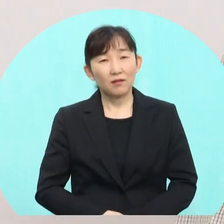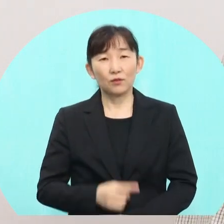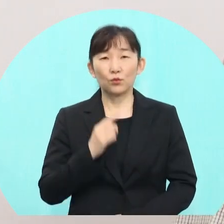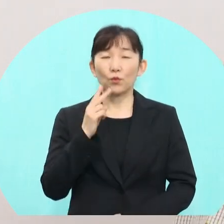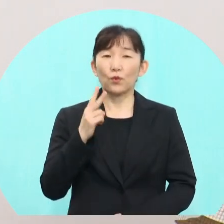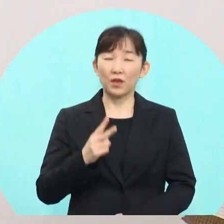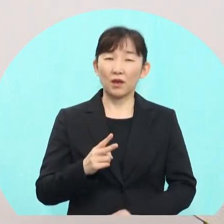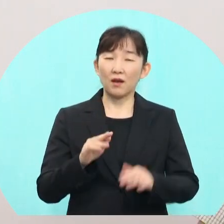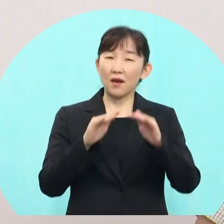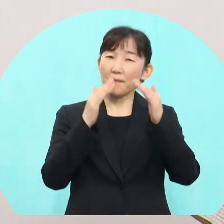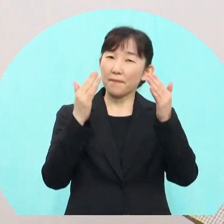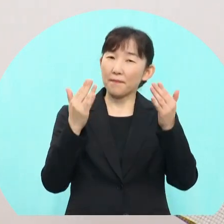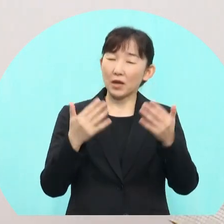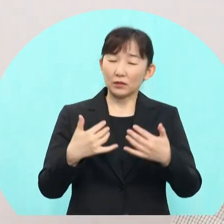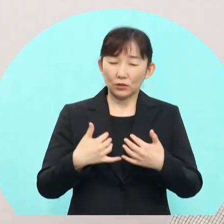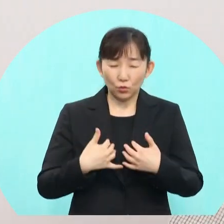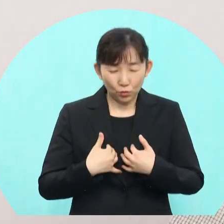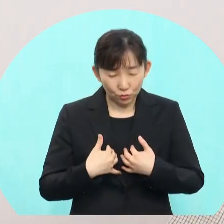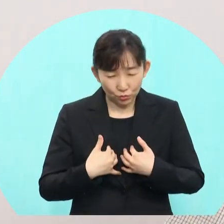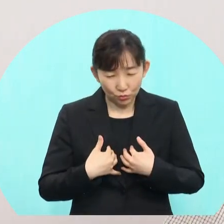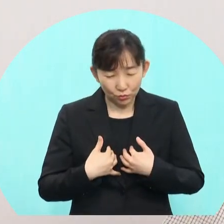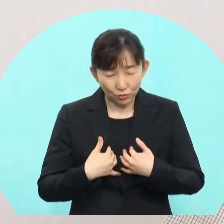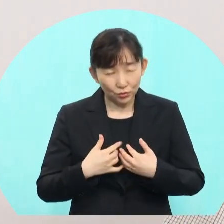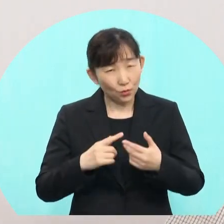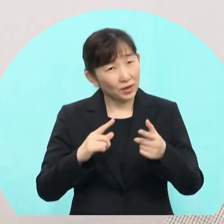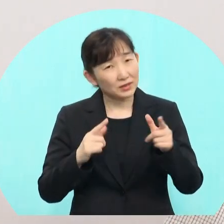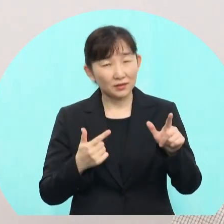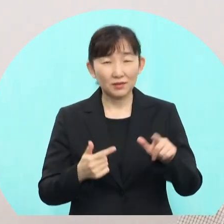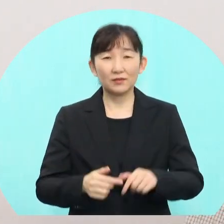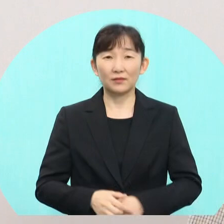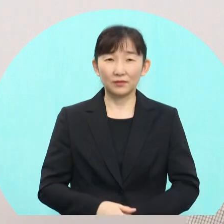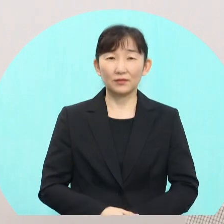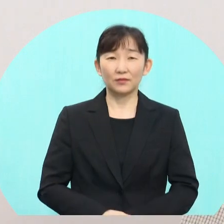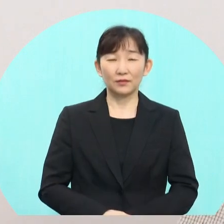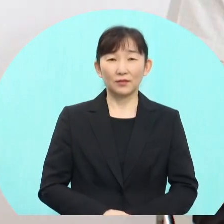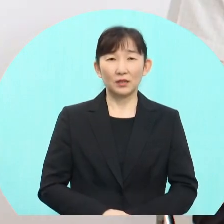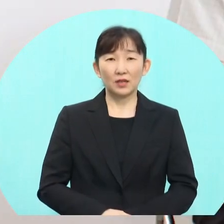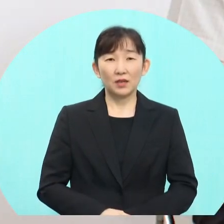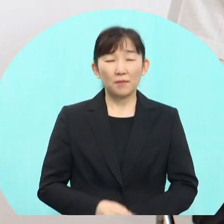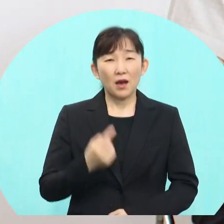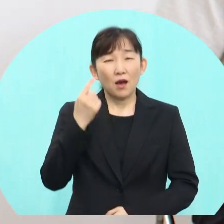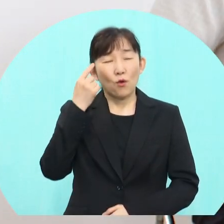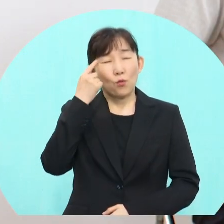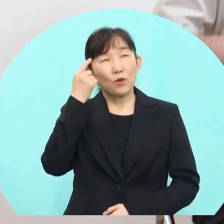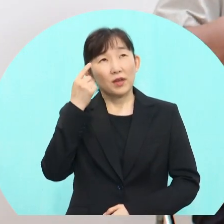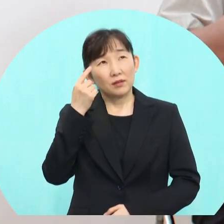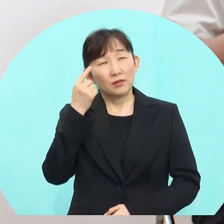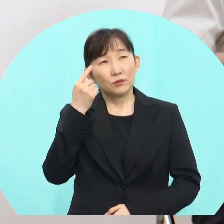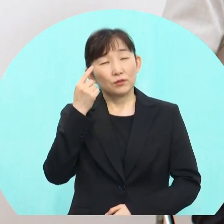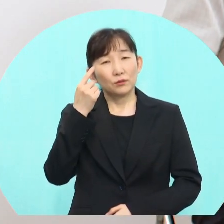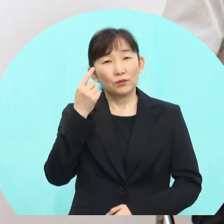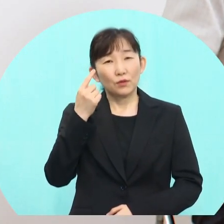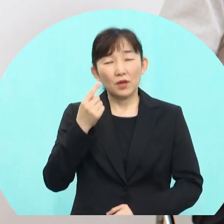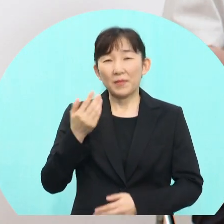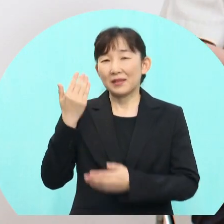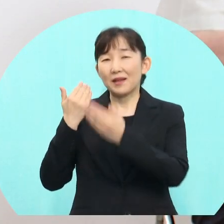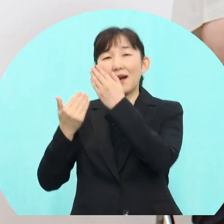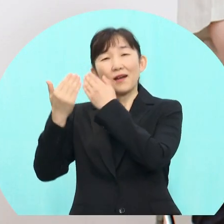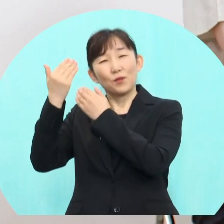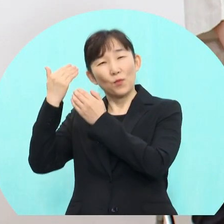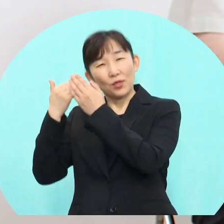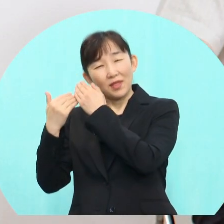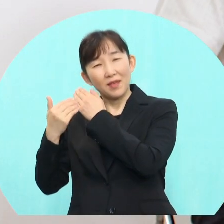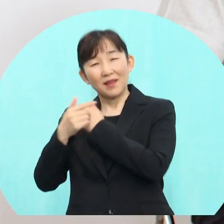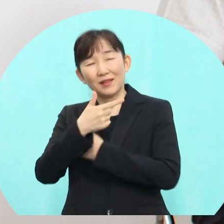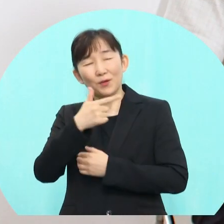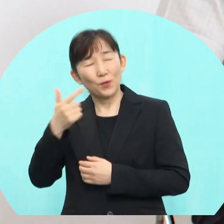って感じで、あんまりですね、ショッキングなことではなかったです。まあ、思い当たるといえば、遡